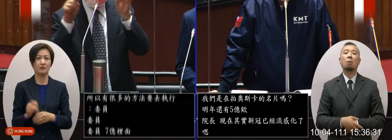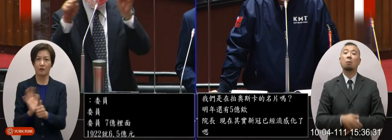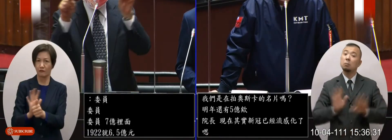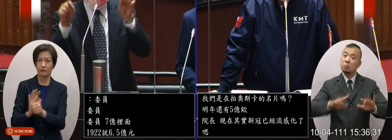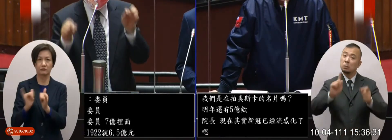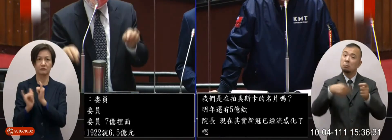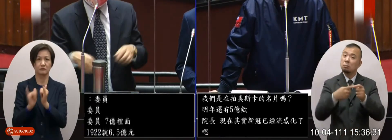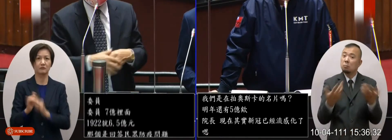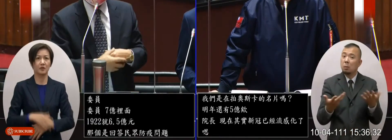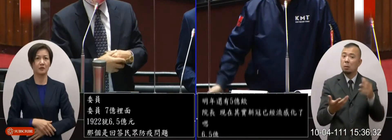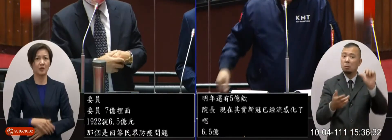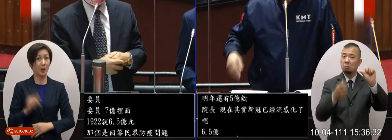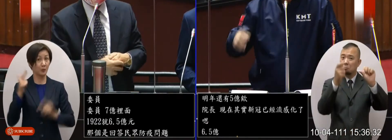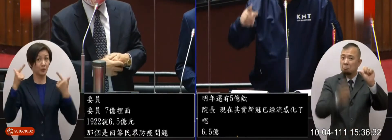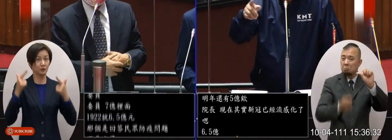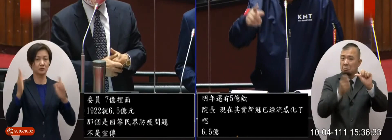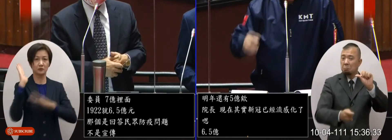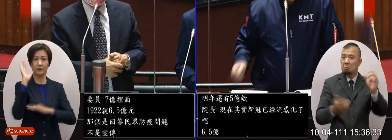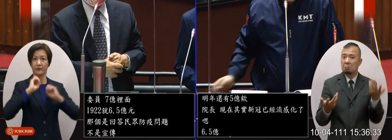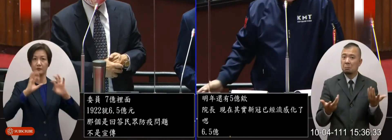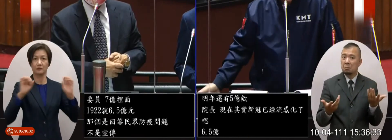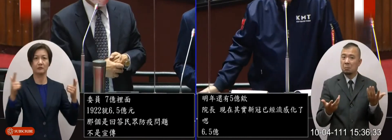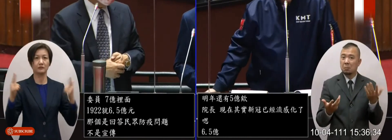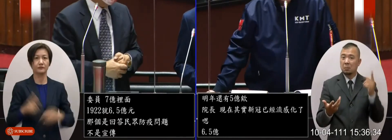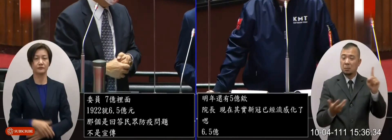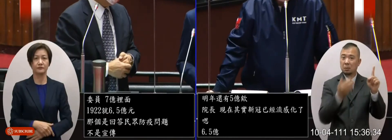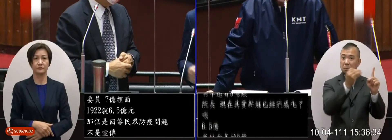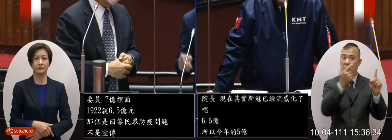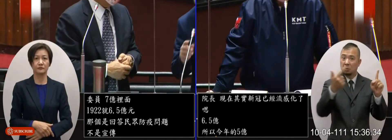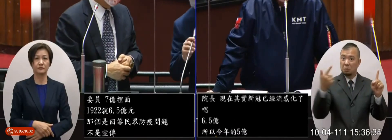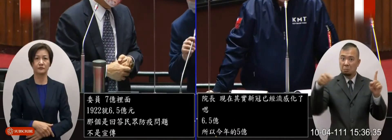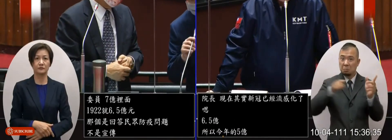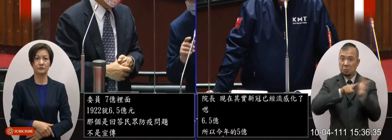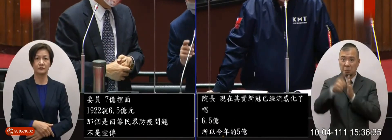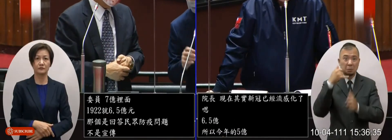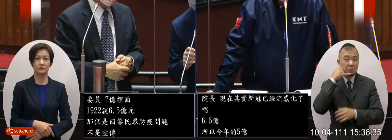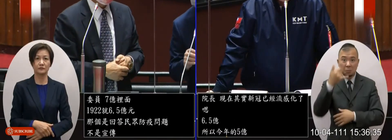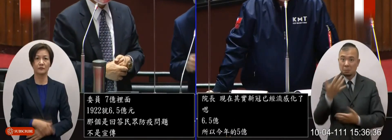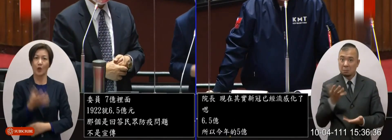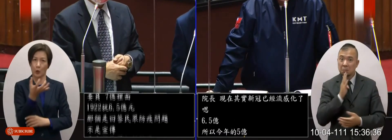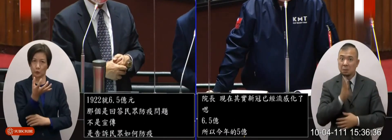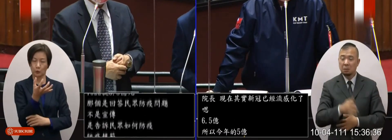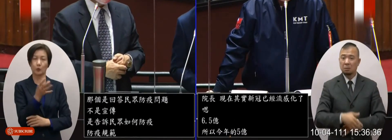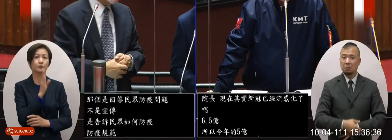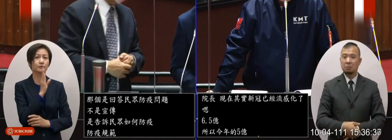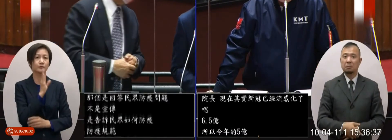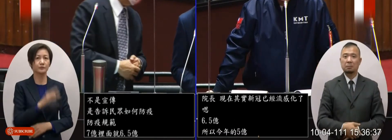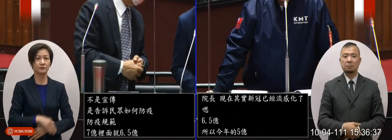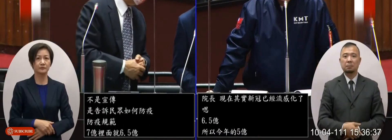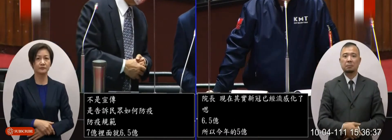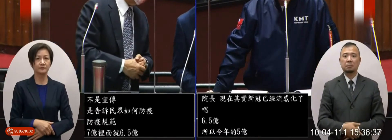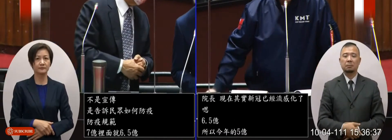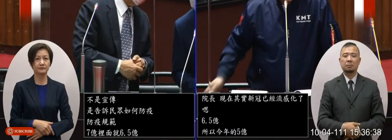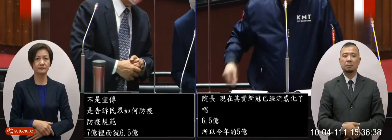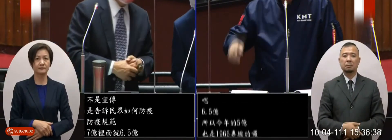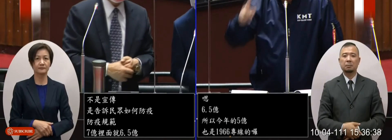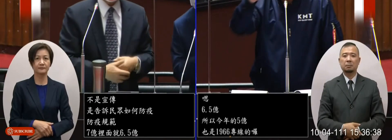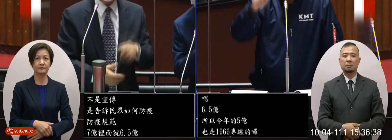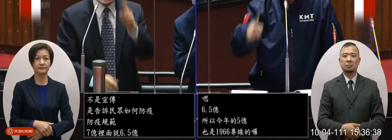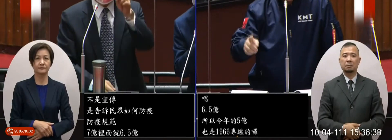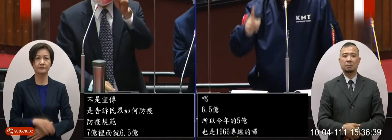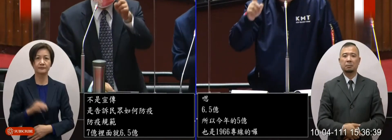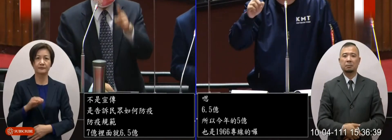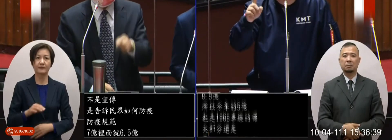今年的5亿 那是无误啊， 也是1966专线的咯。 是，大部分还是。 大部分还是。好，来院长，最后一个